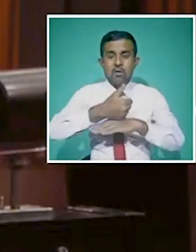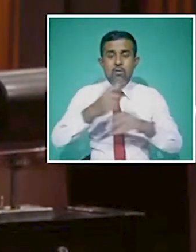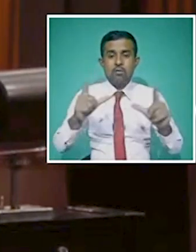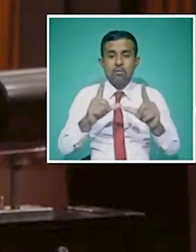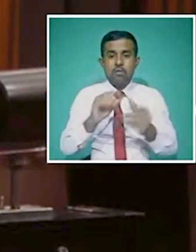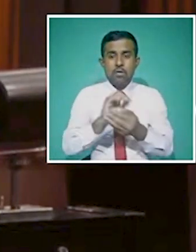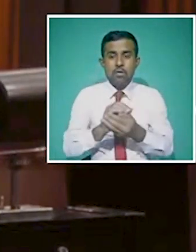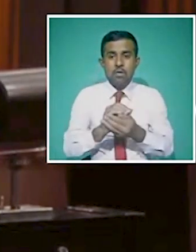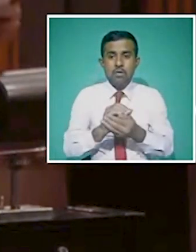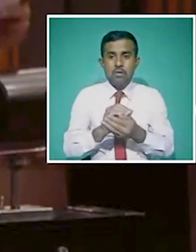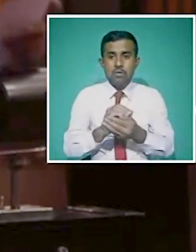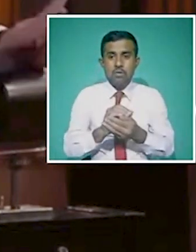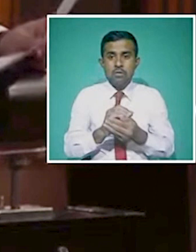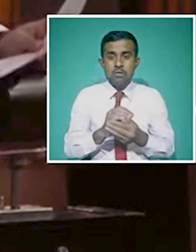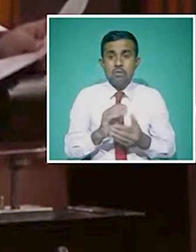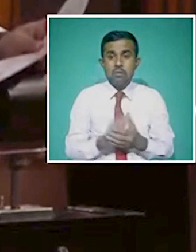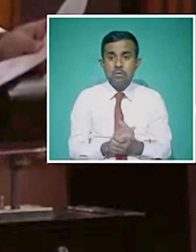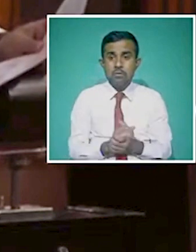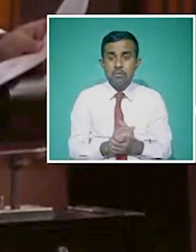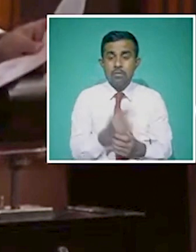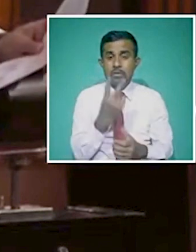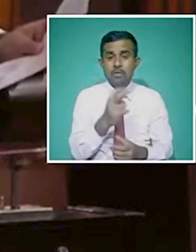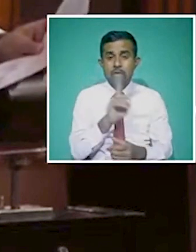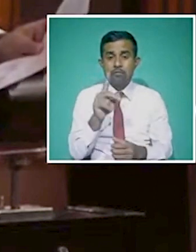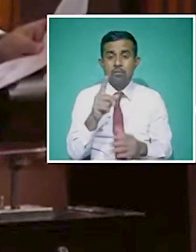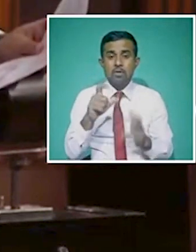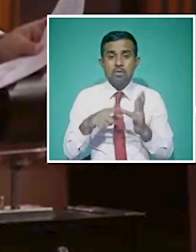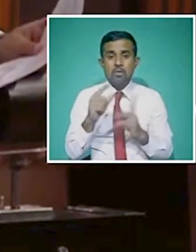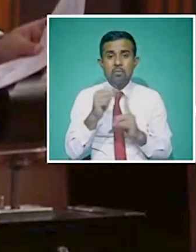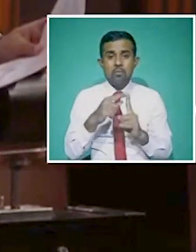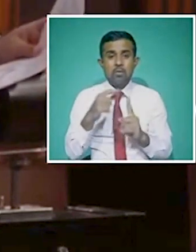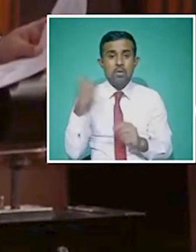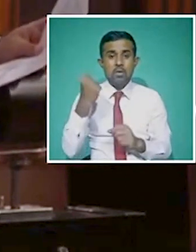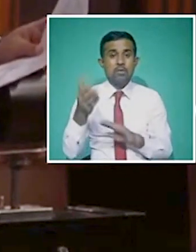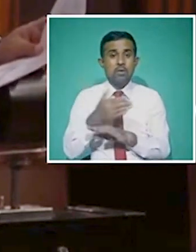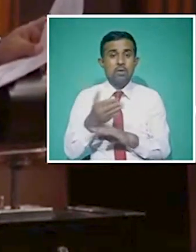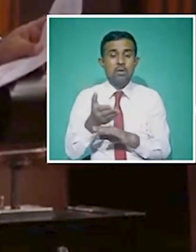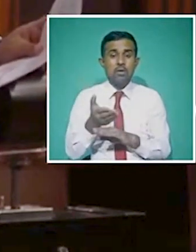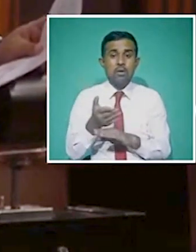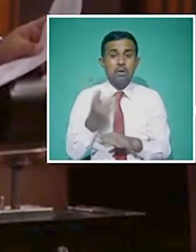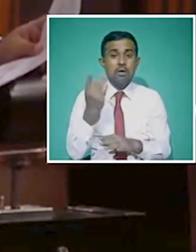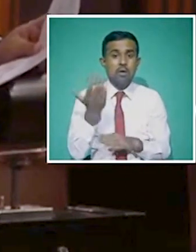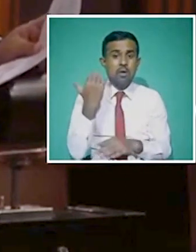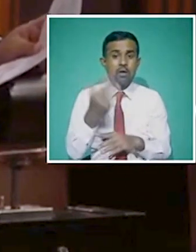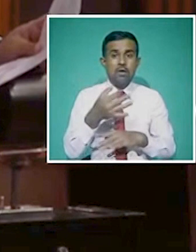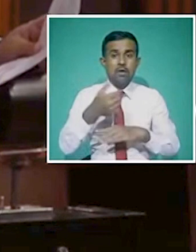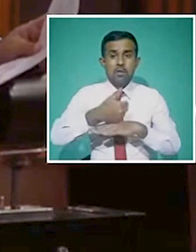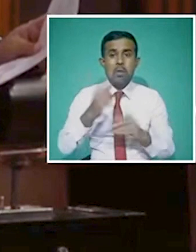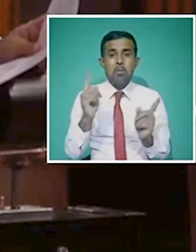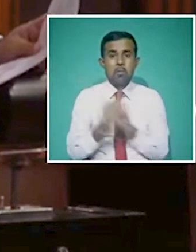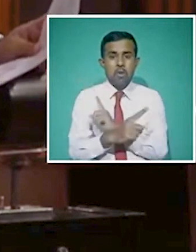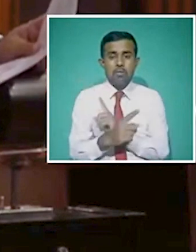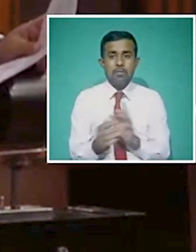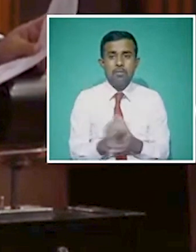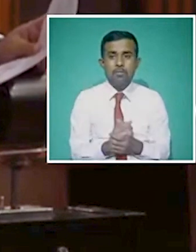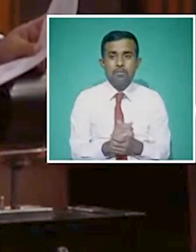එකක් තිබිලා තියෙනවා අප්ටවුන් වෙන්චර්ස් ප්‍රයිවට් ලිමිටඩ් දැන් මේ 2021 කෝප් කමිටුවේ රැස්වීමට එන්න කලින් අර හිටපු සභාපතිව මාරු කරලා පත් කරන